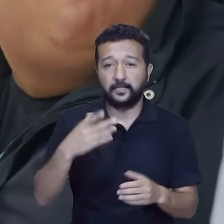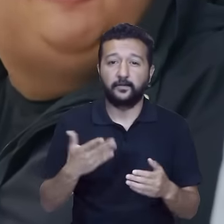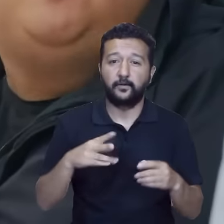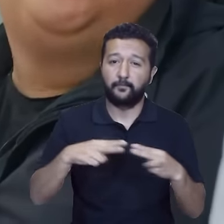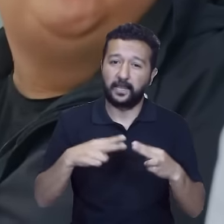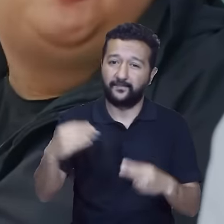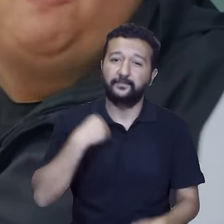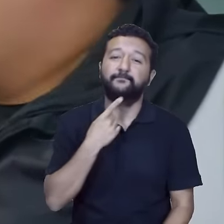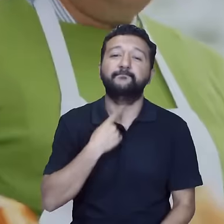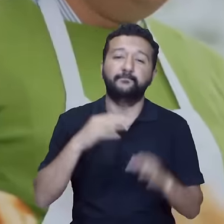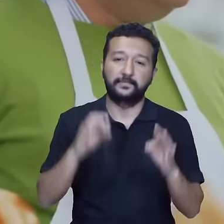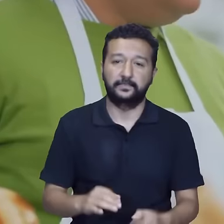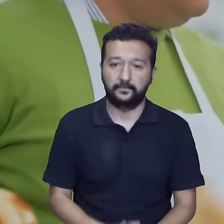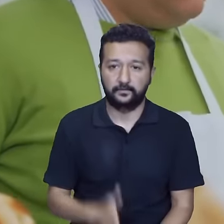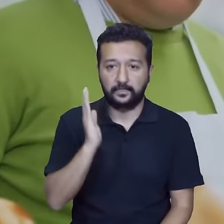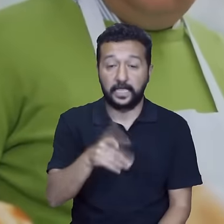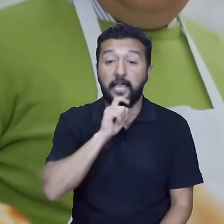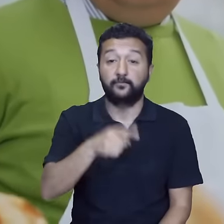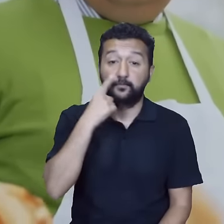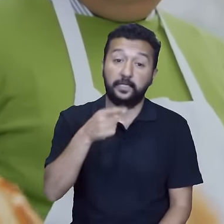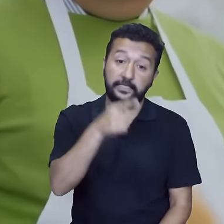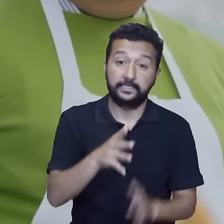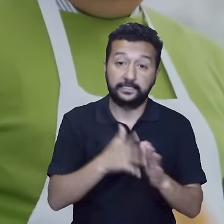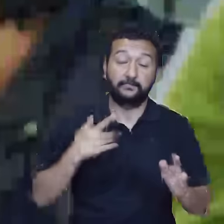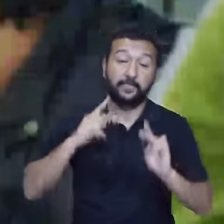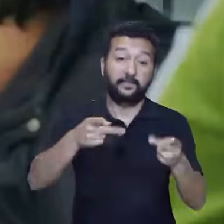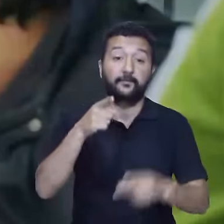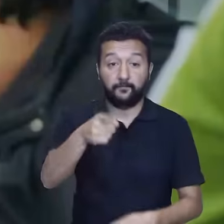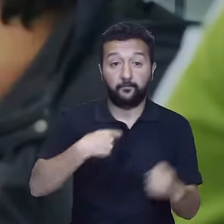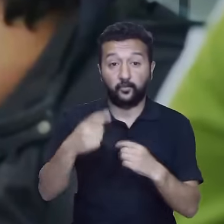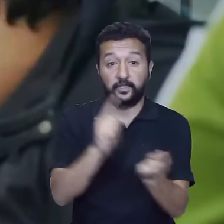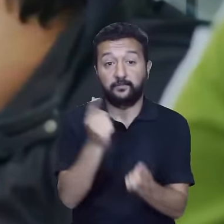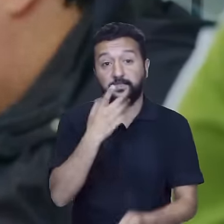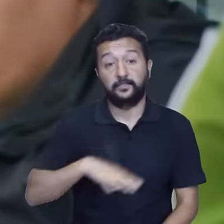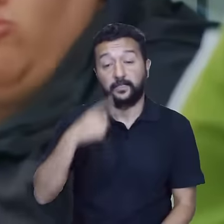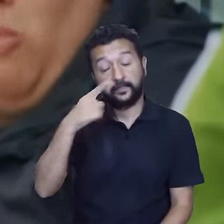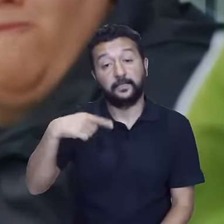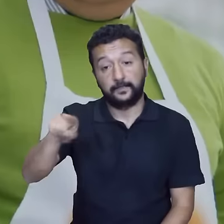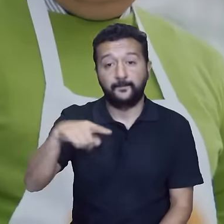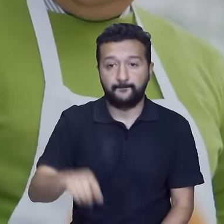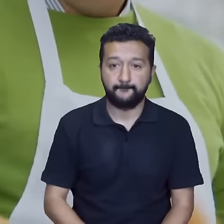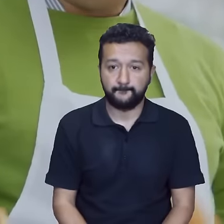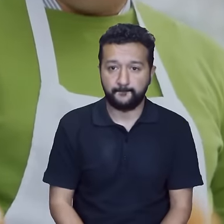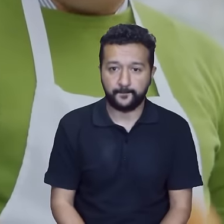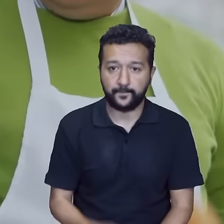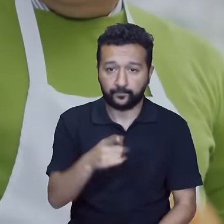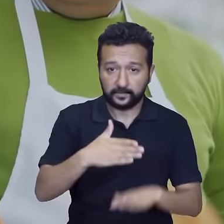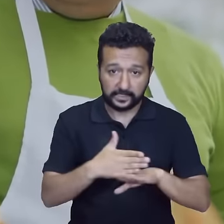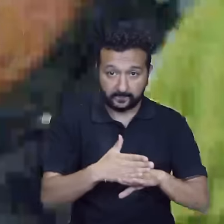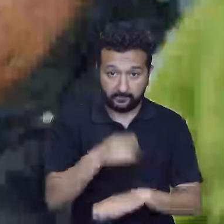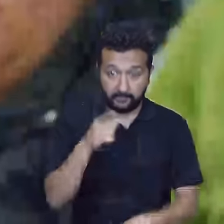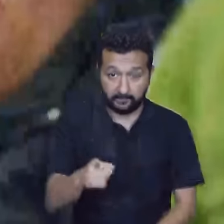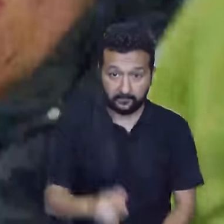kuru baklava versene. Canım çekti be. Heh, amcaoğlu bak, sıramı saldım ben. Bak, müşteri senden bir şey istiyor. Hadi bakayım, hadi bakayım.